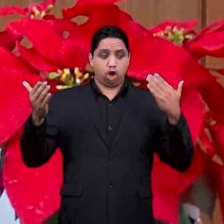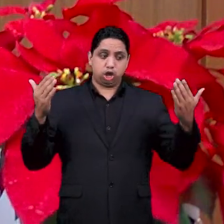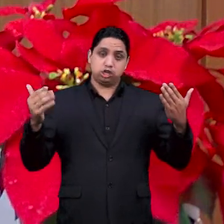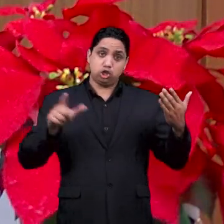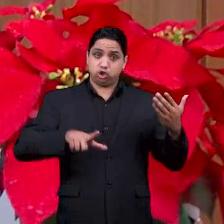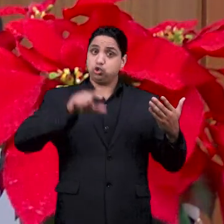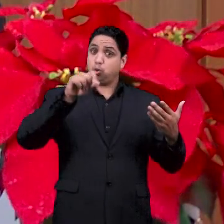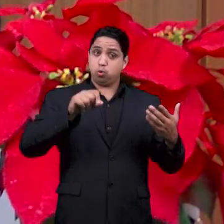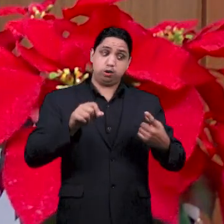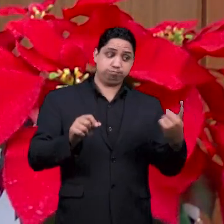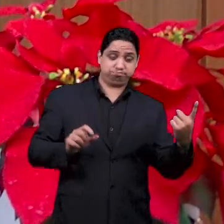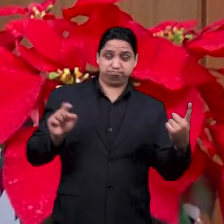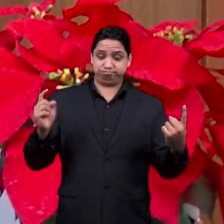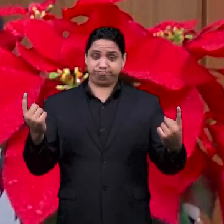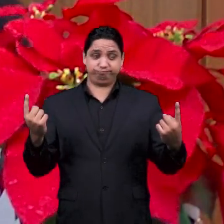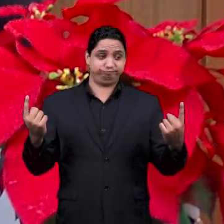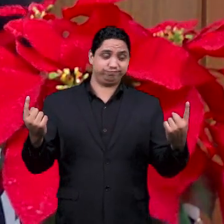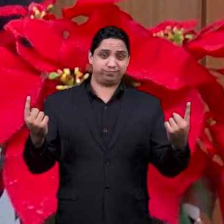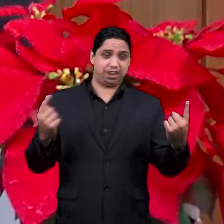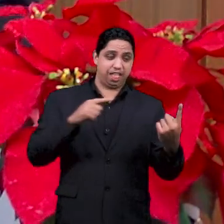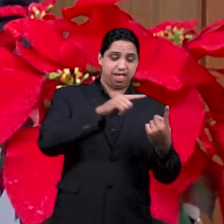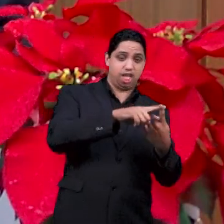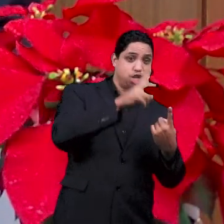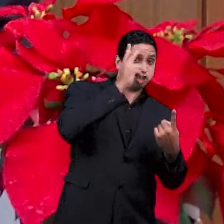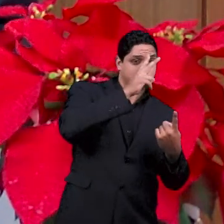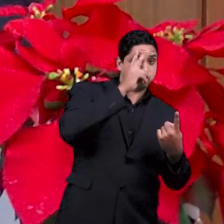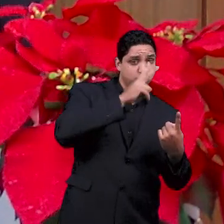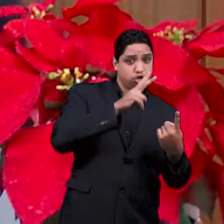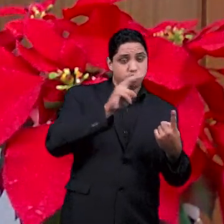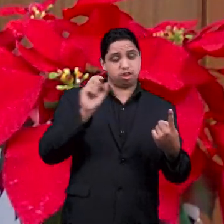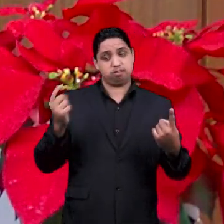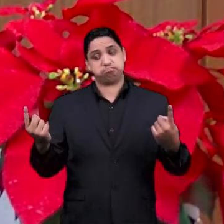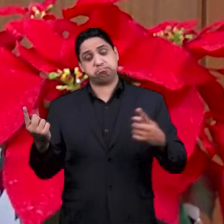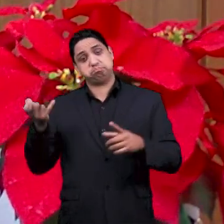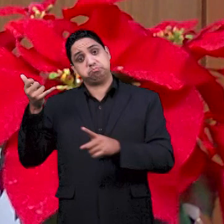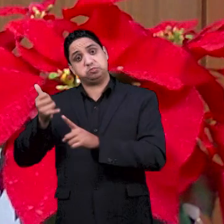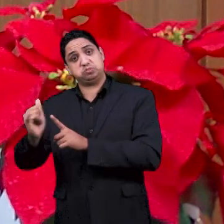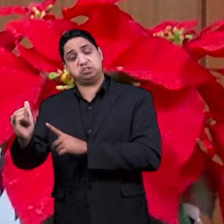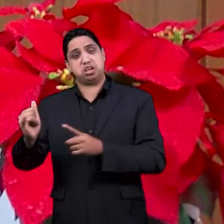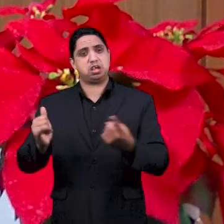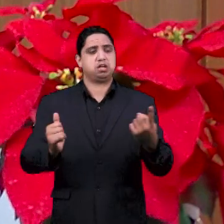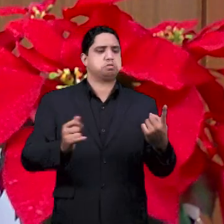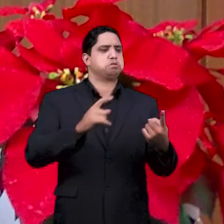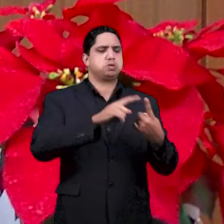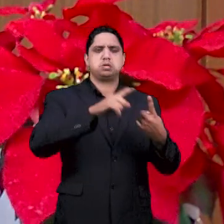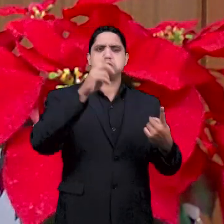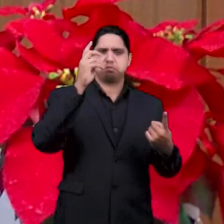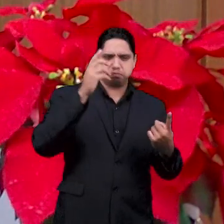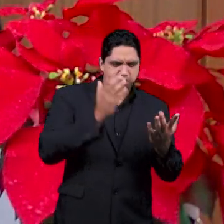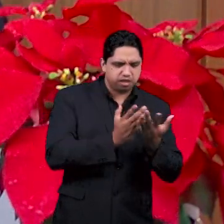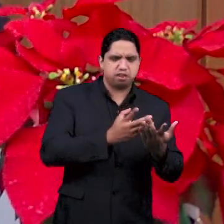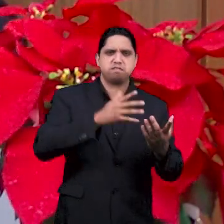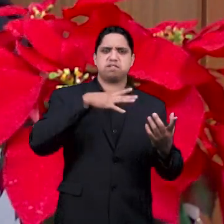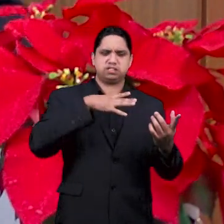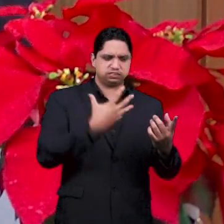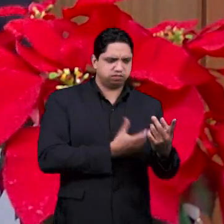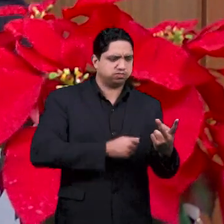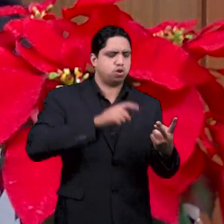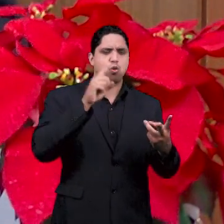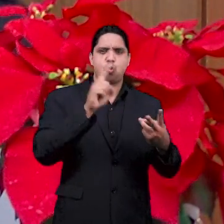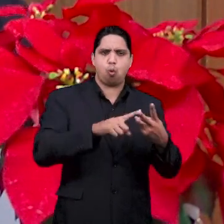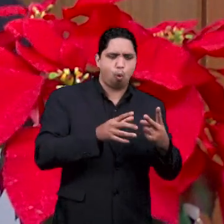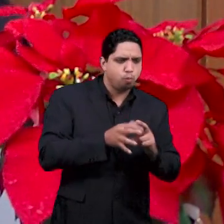перед этими двумя вещами, перед выбором стоите. Историческое христианство, у них есть Библия, говорит